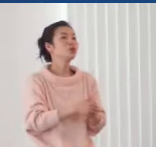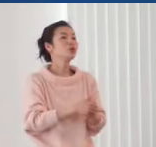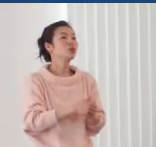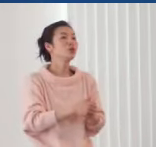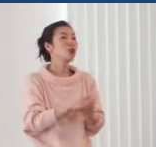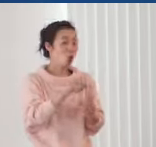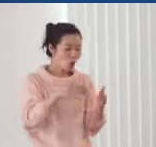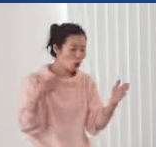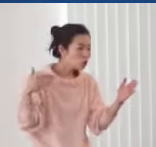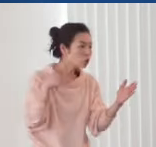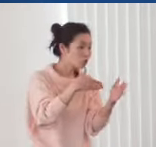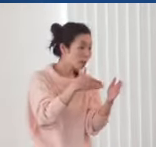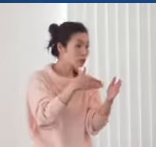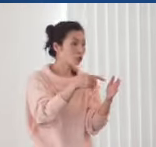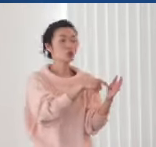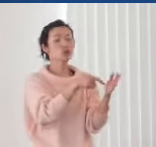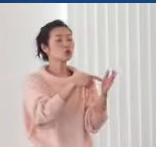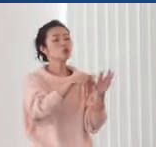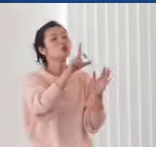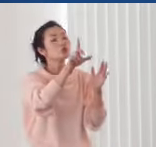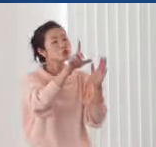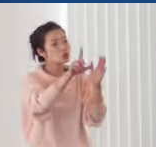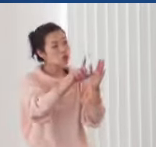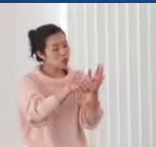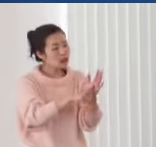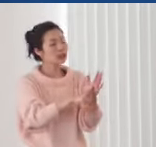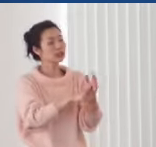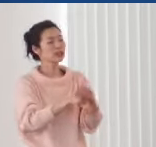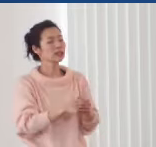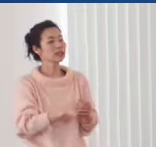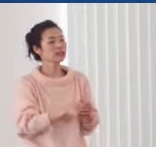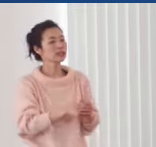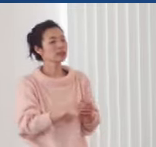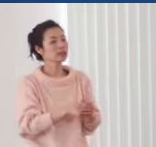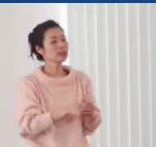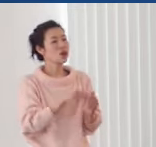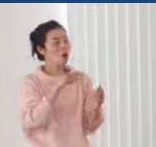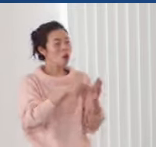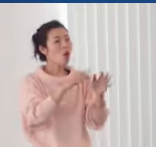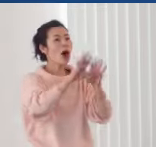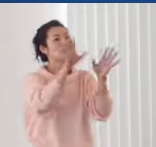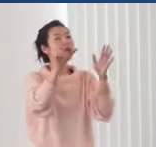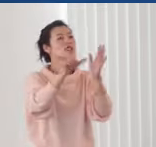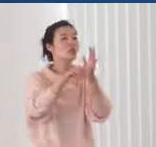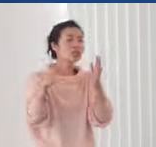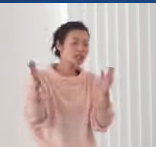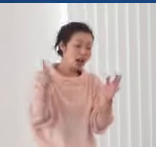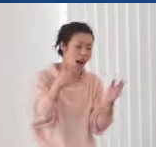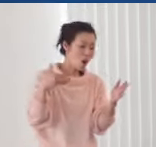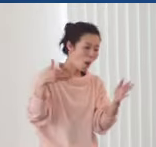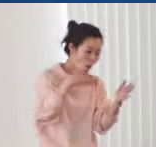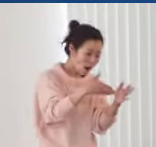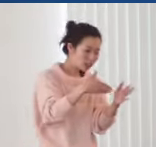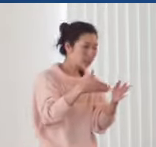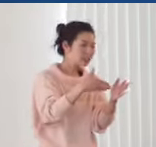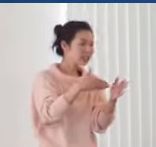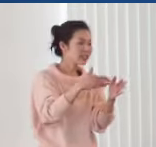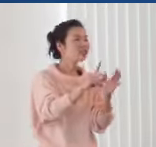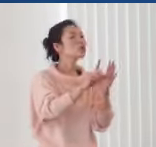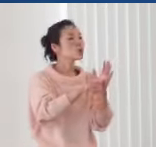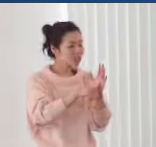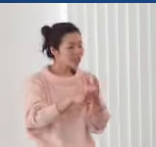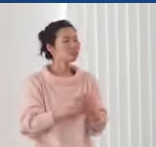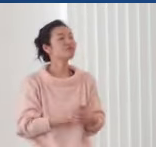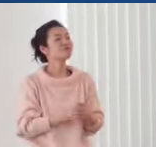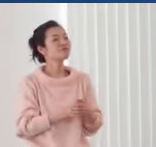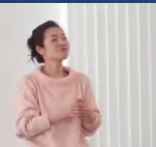終末ということを考えるときに、まさにこれは神が始められたこと、そして神が終わられることです